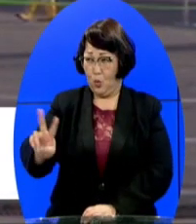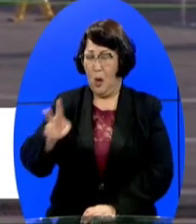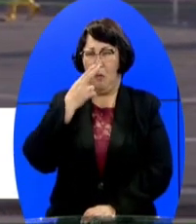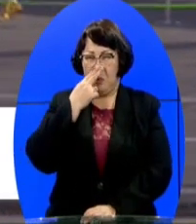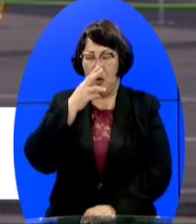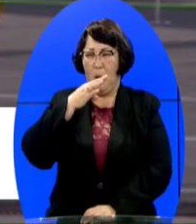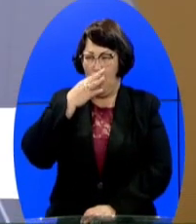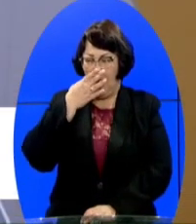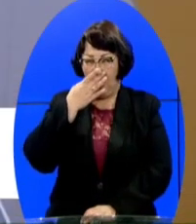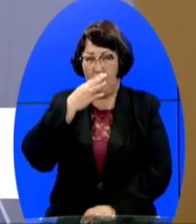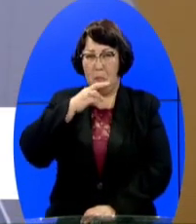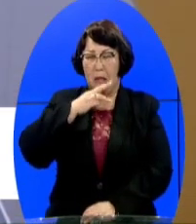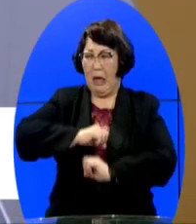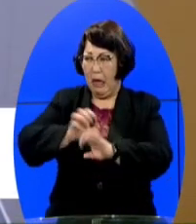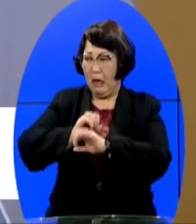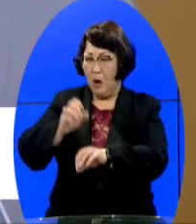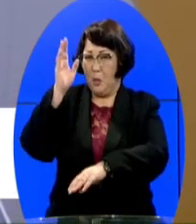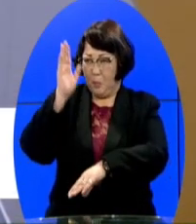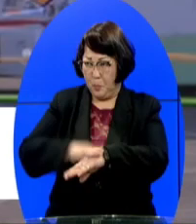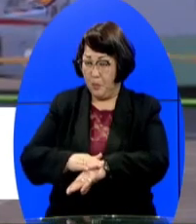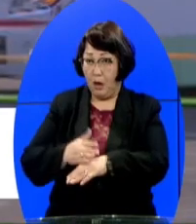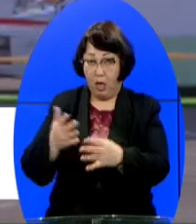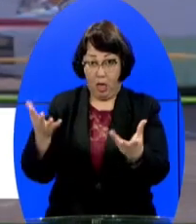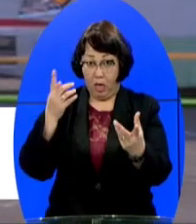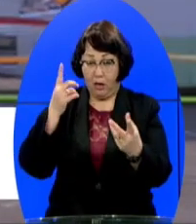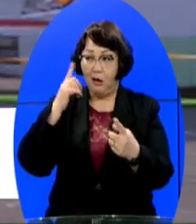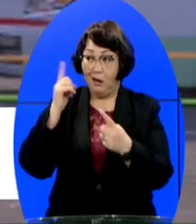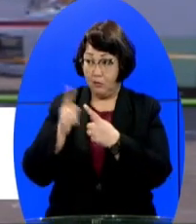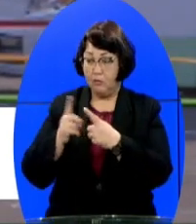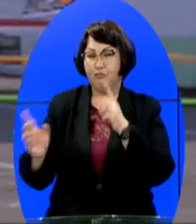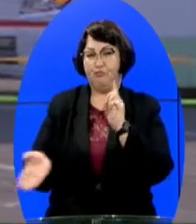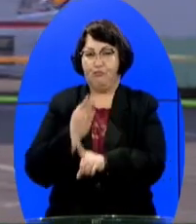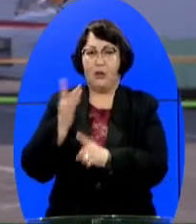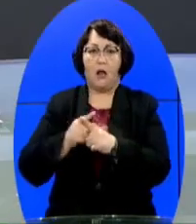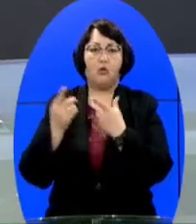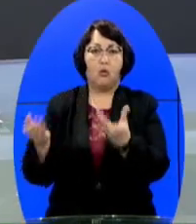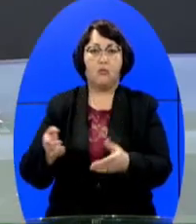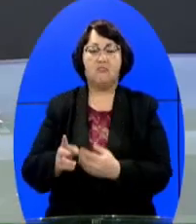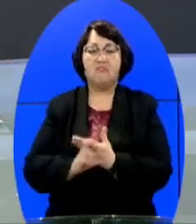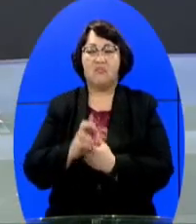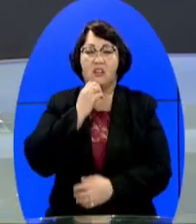худал мэдээлэл түгээх юм бол хатуу арга хэмжээ авна гэдгийг мөн сануулсан юм а.